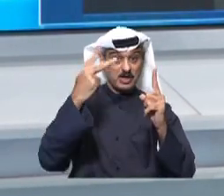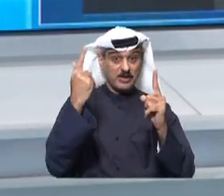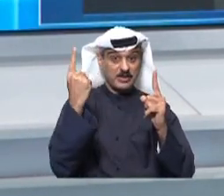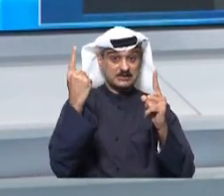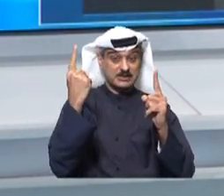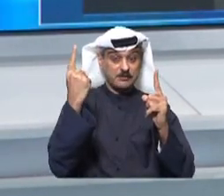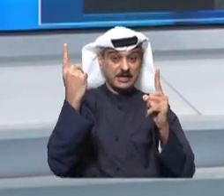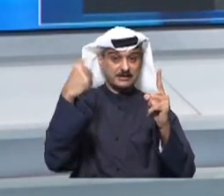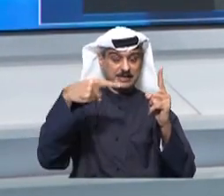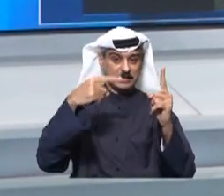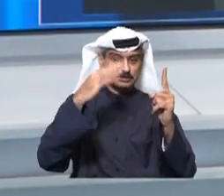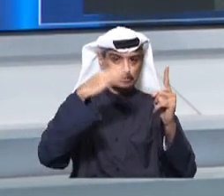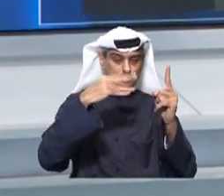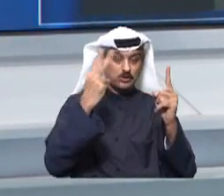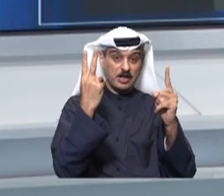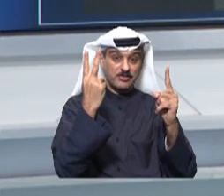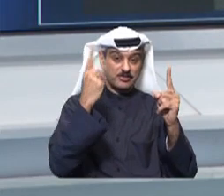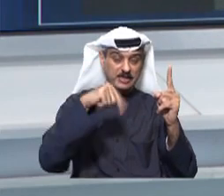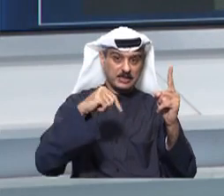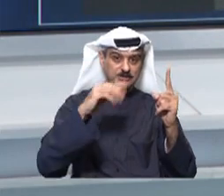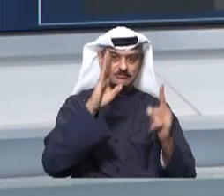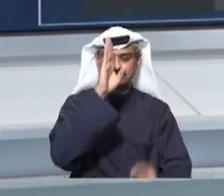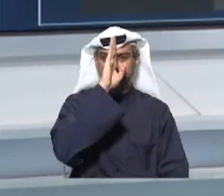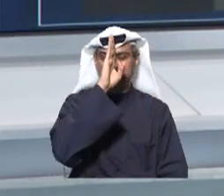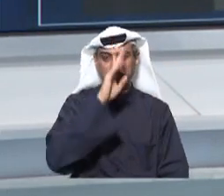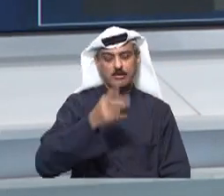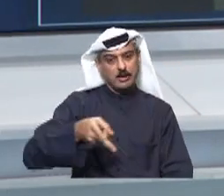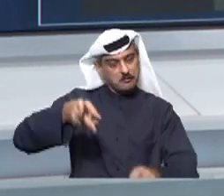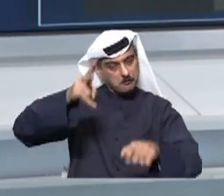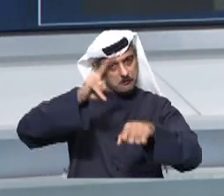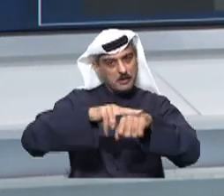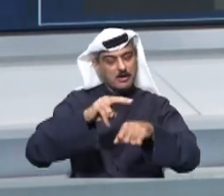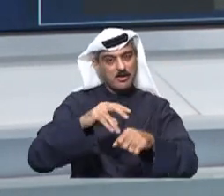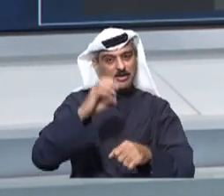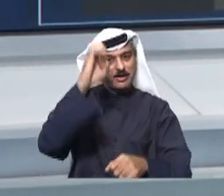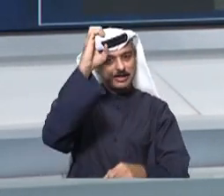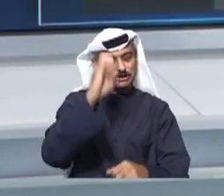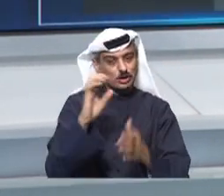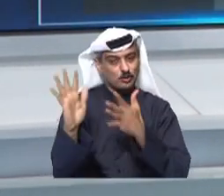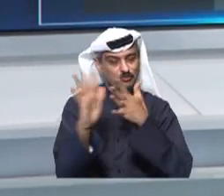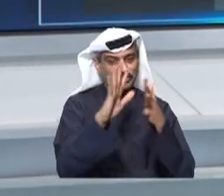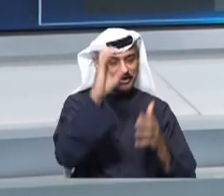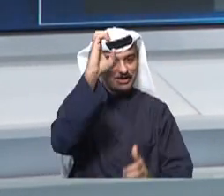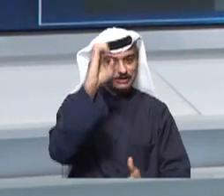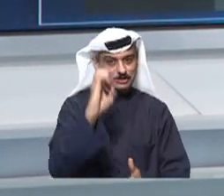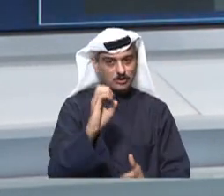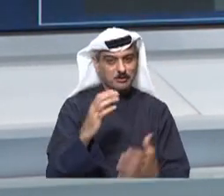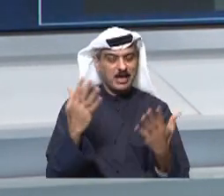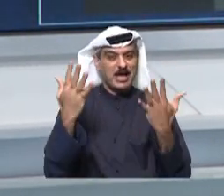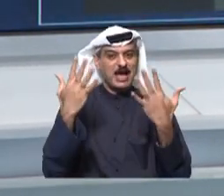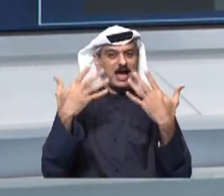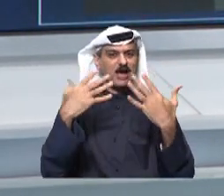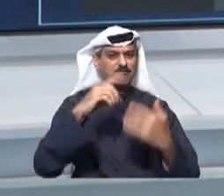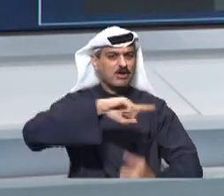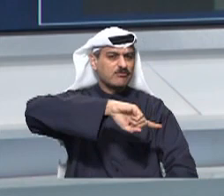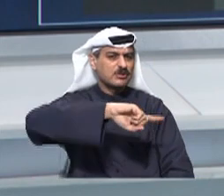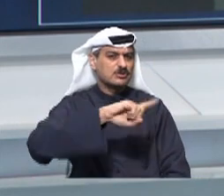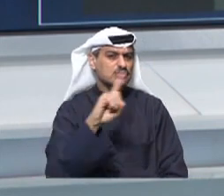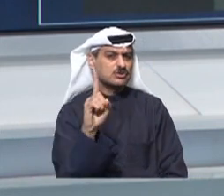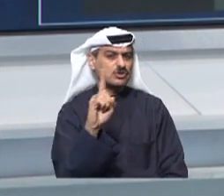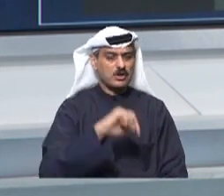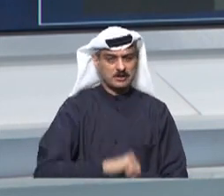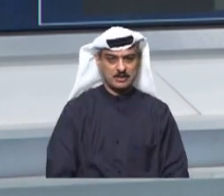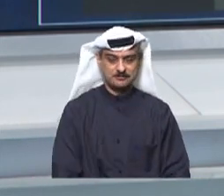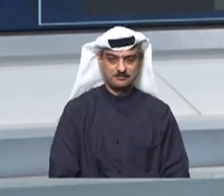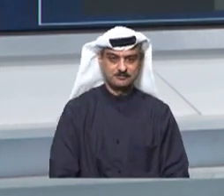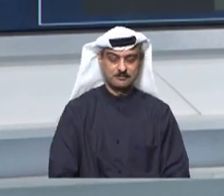درجة مئوية. في يوم الأثنين راح يرجع معنا الهواء كوس، لكن أيضا راح يكون خفيف إلى معتدل السرعة، وقد ينشط